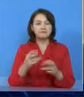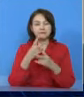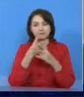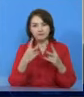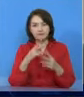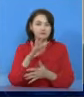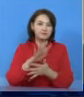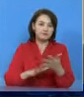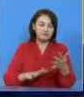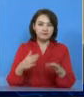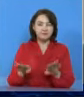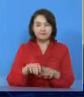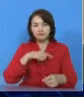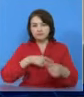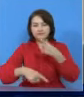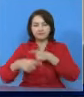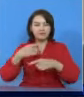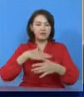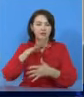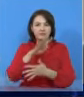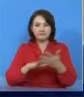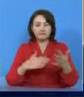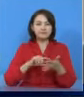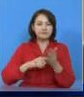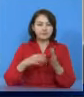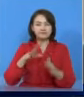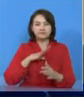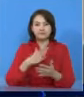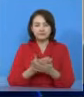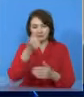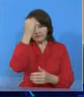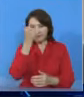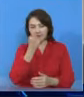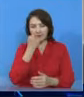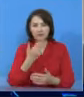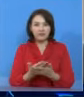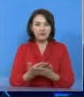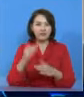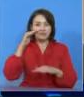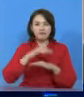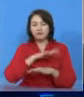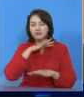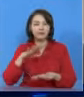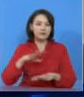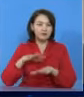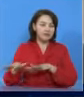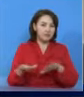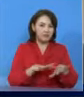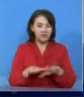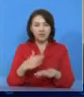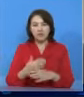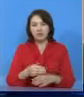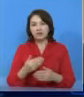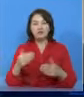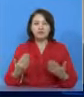өнері жалғасып, осы ұрпаққа жалғасып жатыр, насихаттау мақсатында болып жатқан өте ризамын. Осы кештер көп бола берсін, ақындардың тек тірі